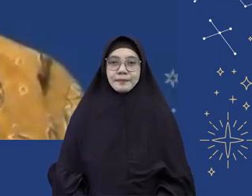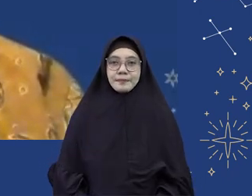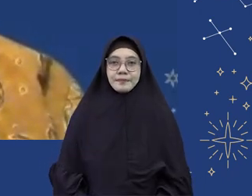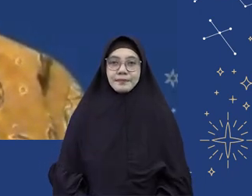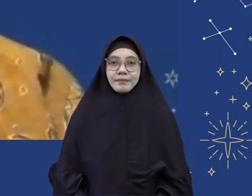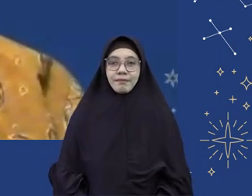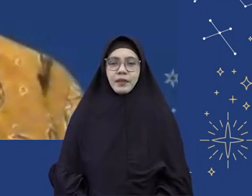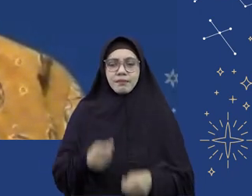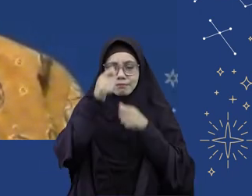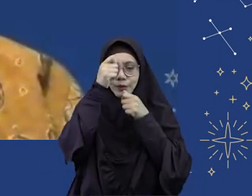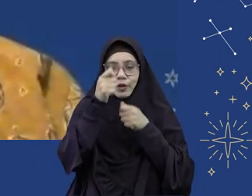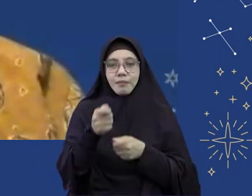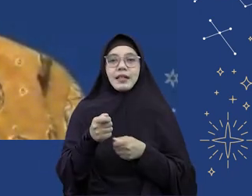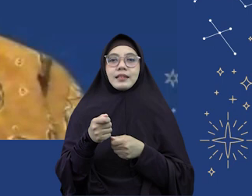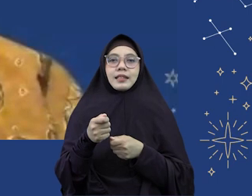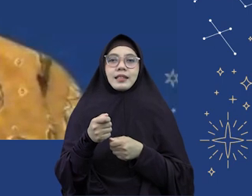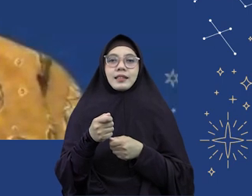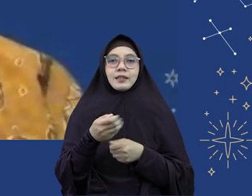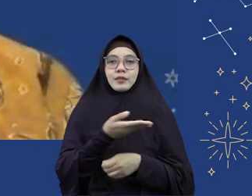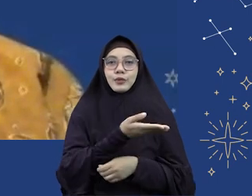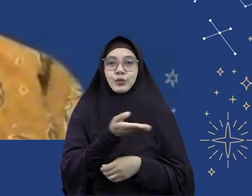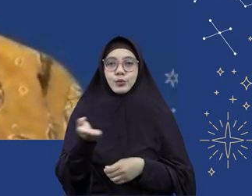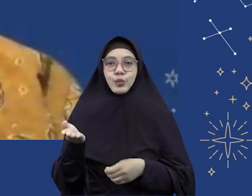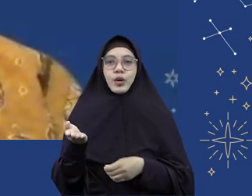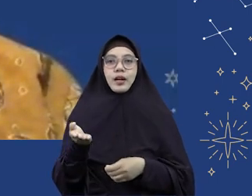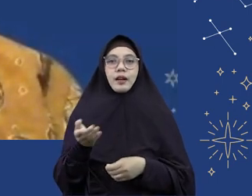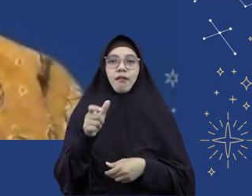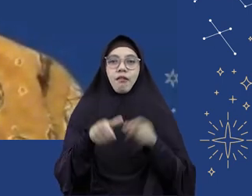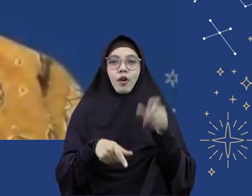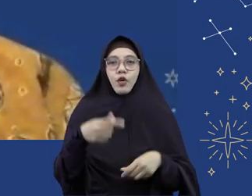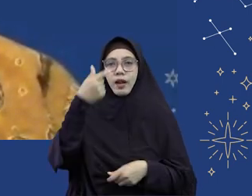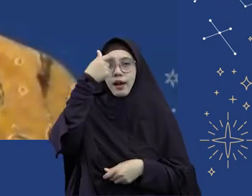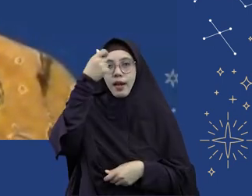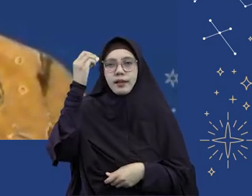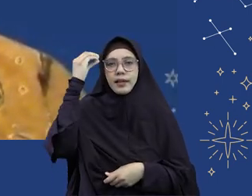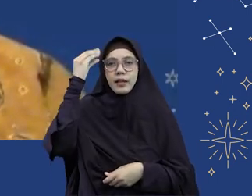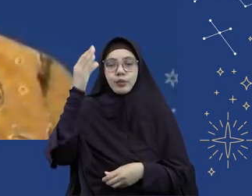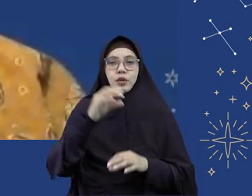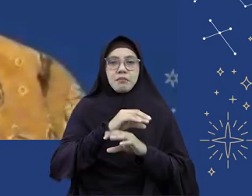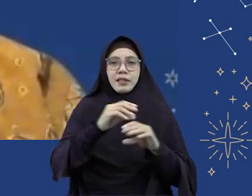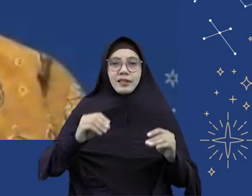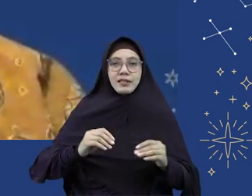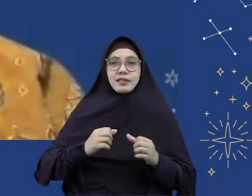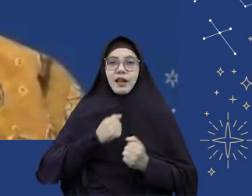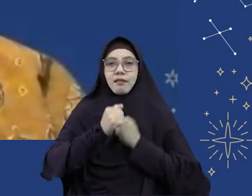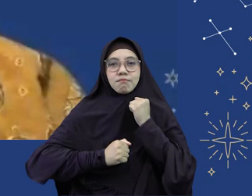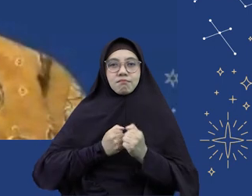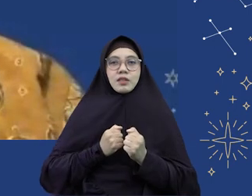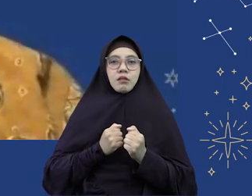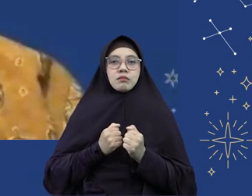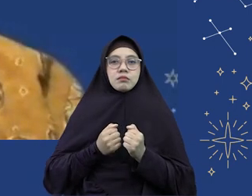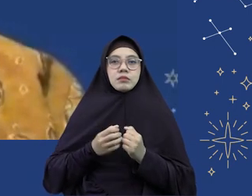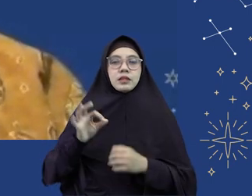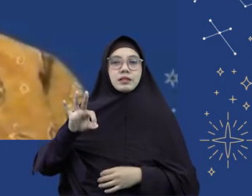bisa menghormati kontribusi semua individu dan kelompok yang telah bekerja dengan observasi dalam selama